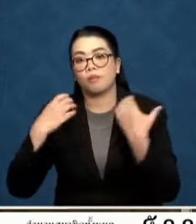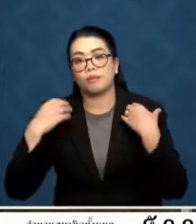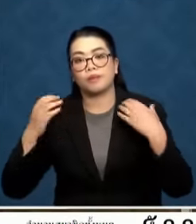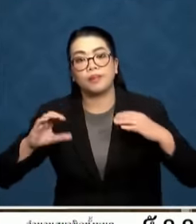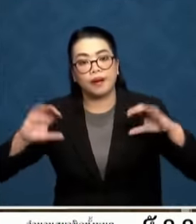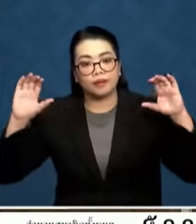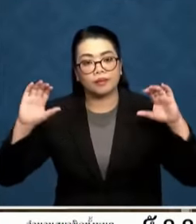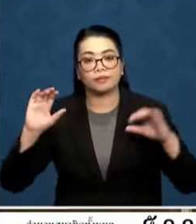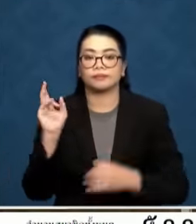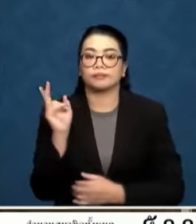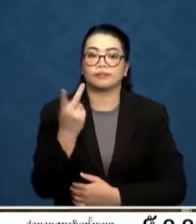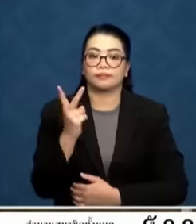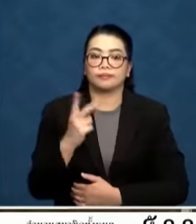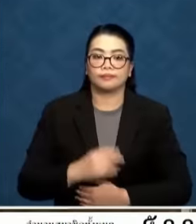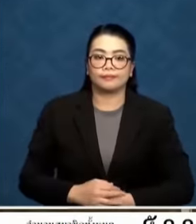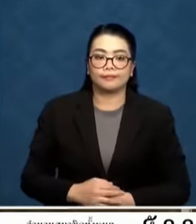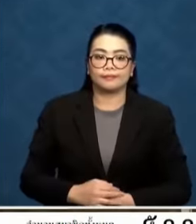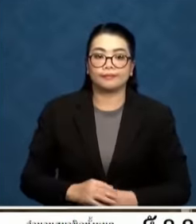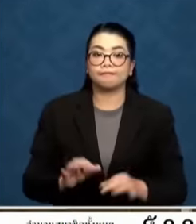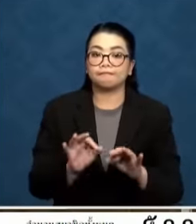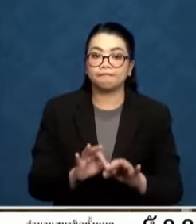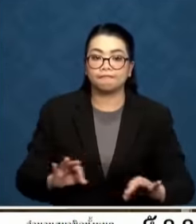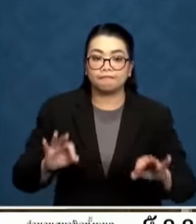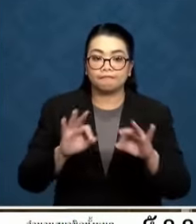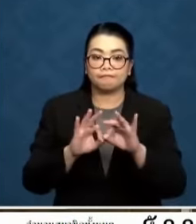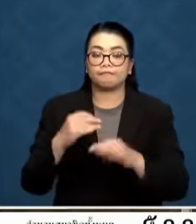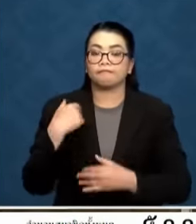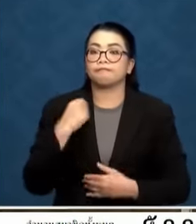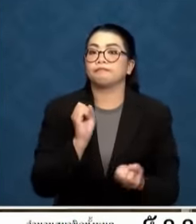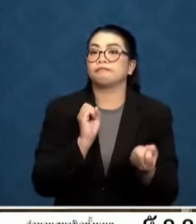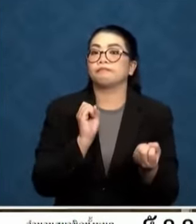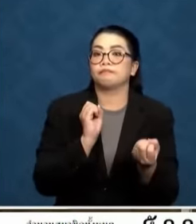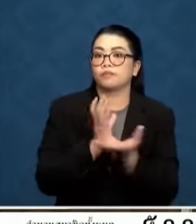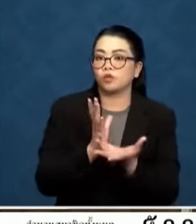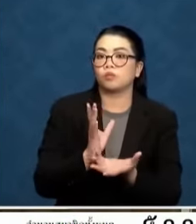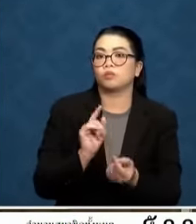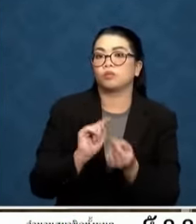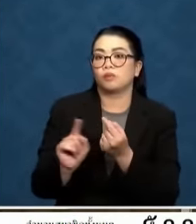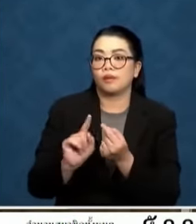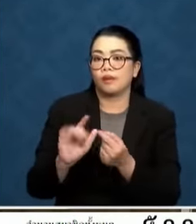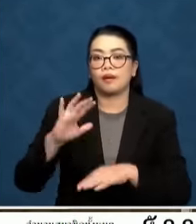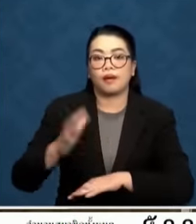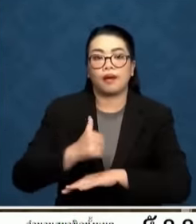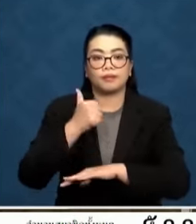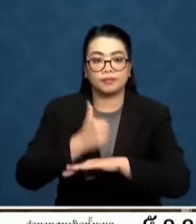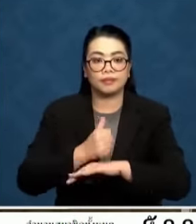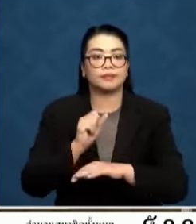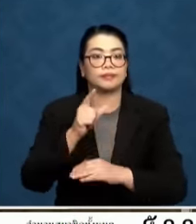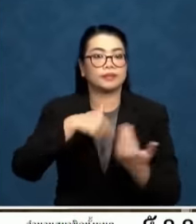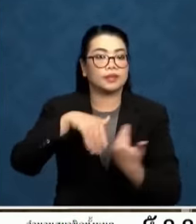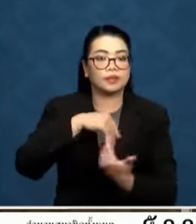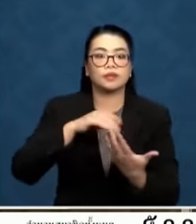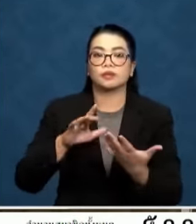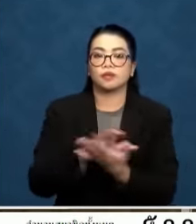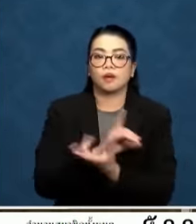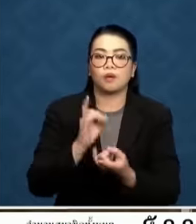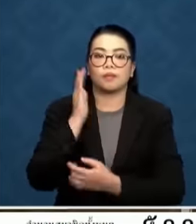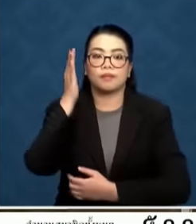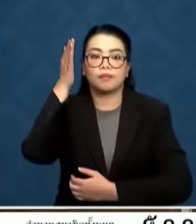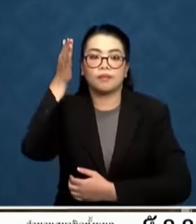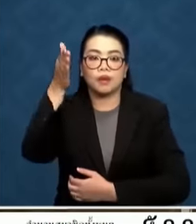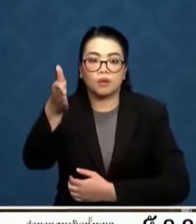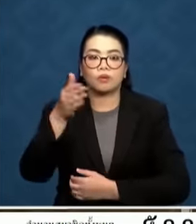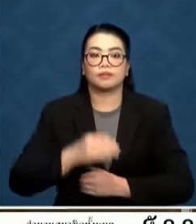รัฐบาลที่สำคัญมันจะมีผลกระทบมากมายต่อการเมืองเศรษฐกิจสังคมไทยใน